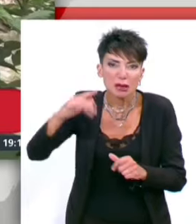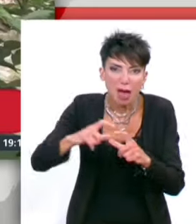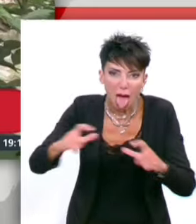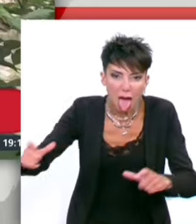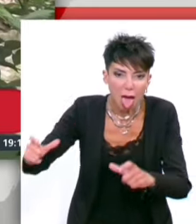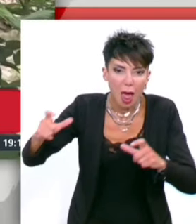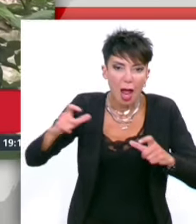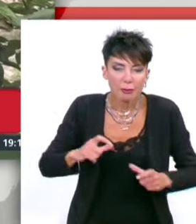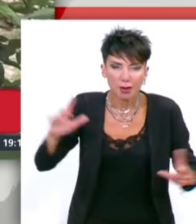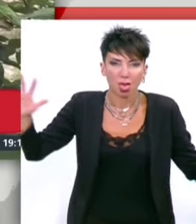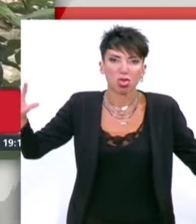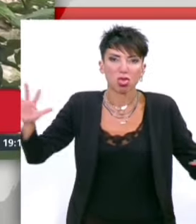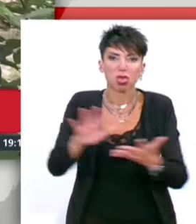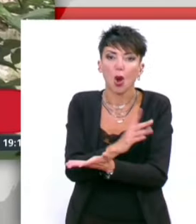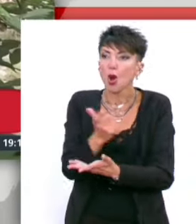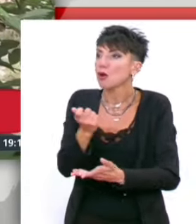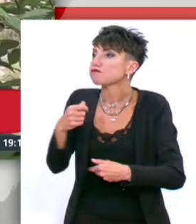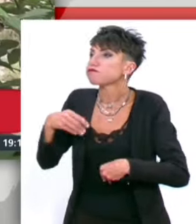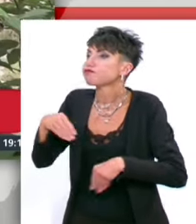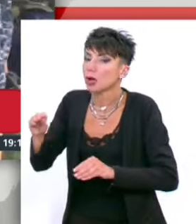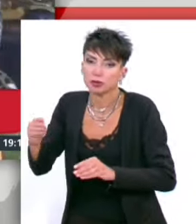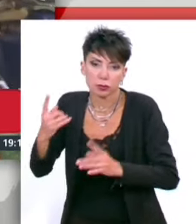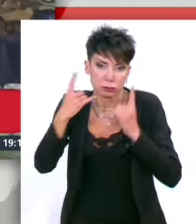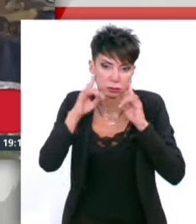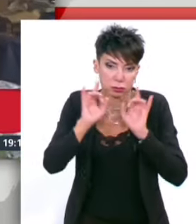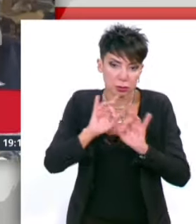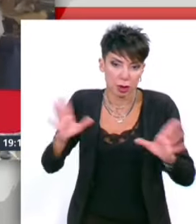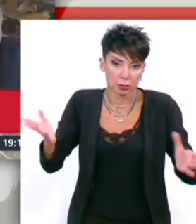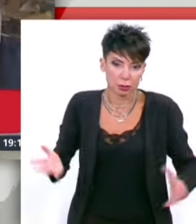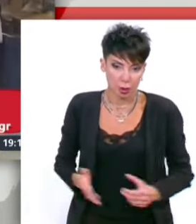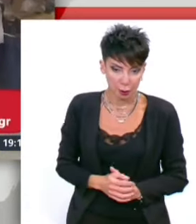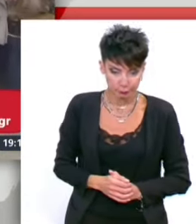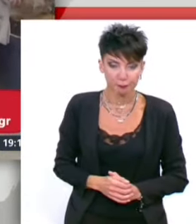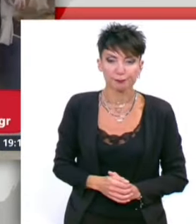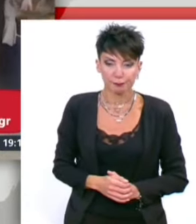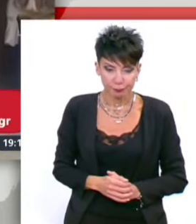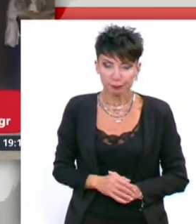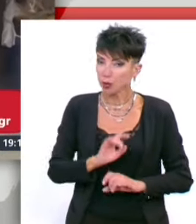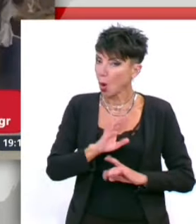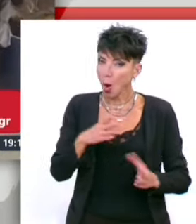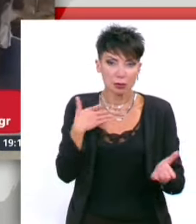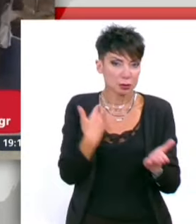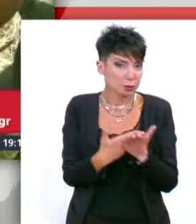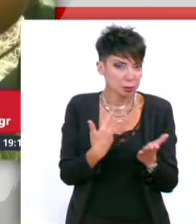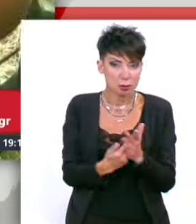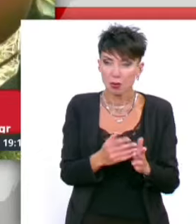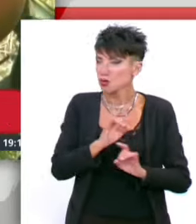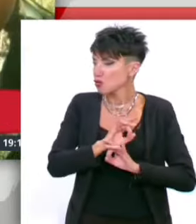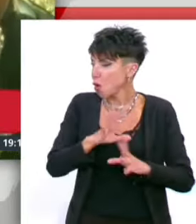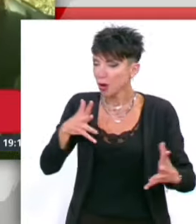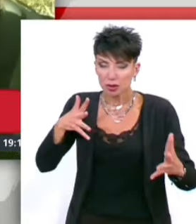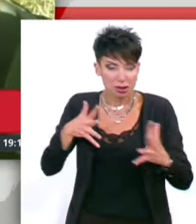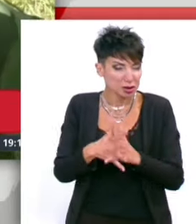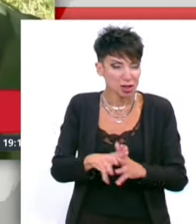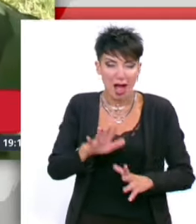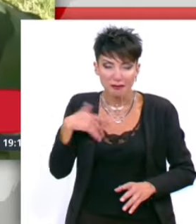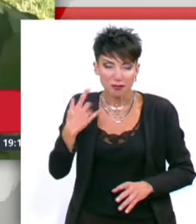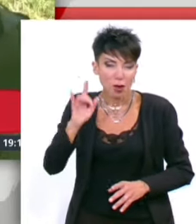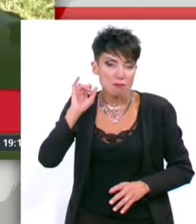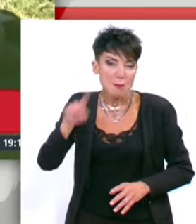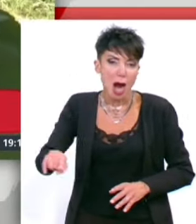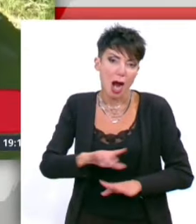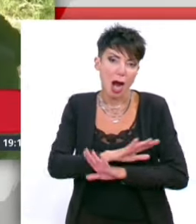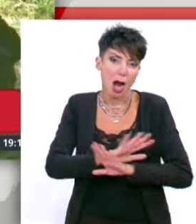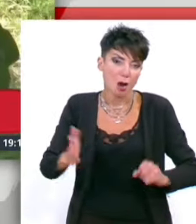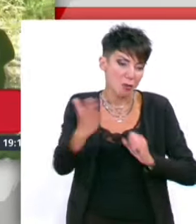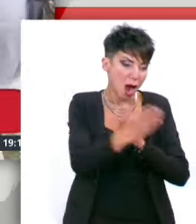γενικώς μια ασάφεια ως προς την τιμή που θα πληρωθεί ο παραγωγός. Οι ανοιχτές τιμές χωρίς παραστατικά είναι μια παράνομη πρακτική που ευνοεί, όπως λένε